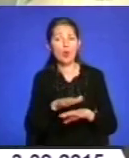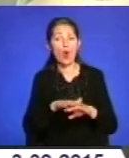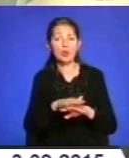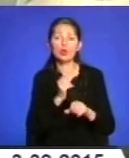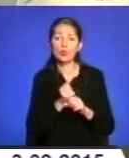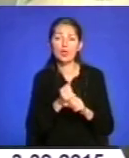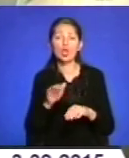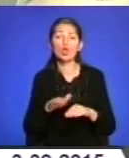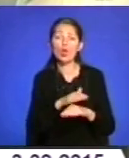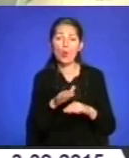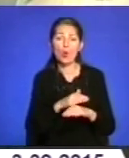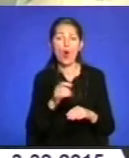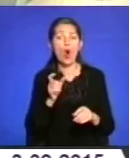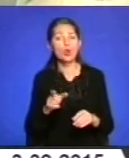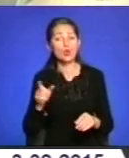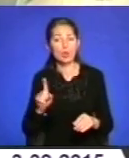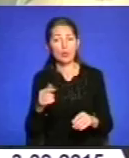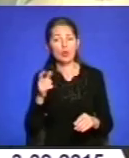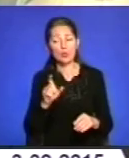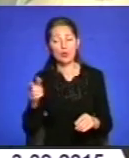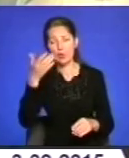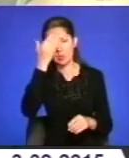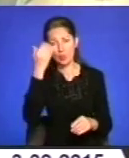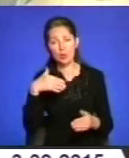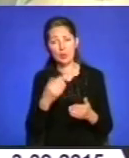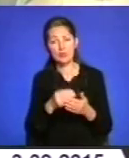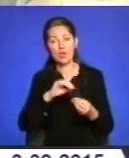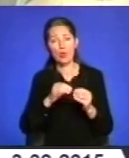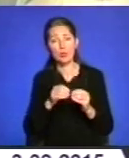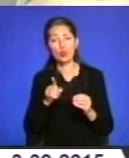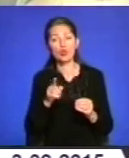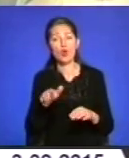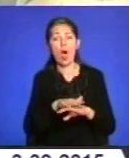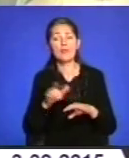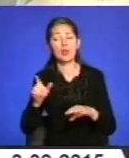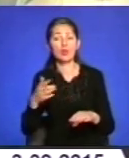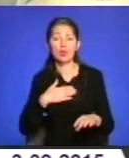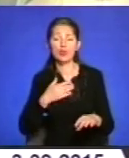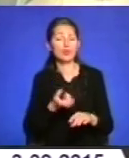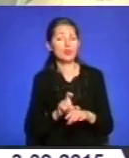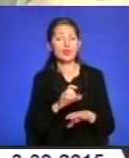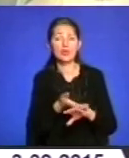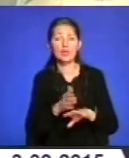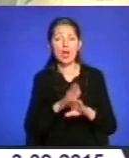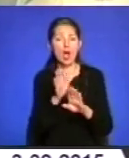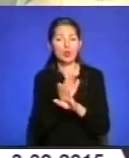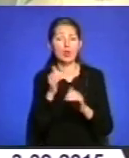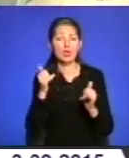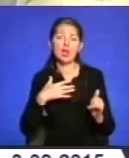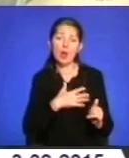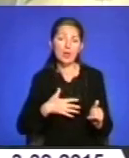добро людям, щоб вони забули про свої проблеми, тому що в народу нашого дуже важка доля, а зараз переживаємо